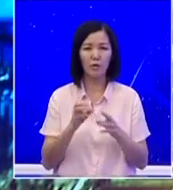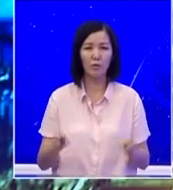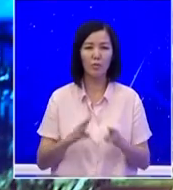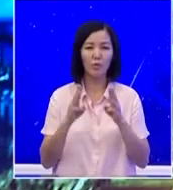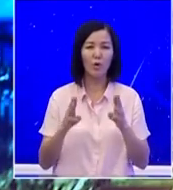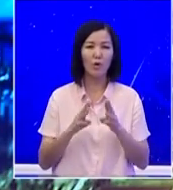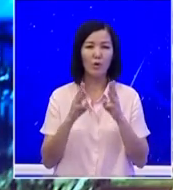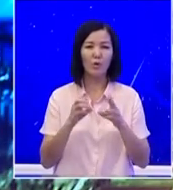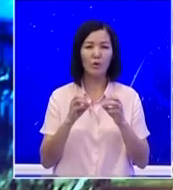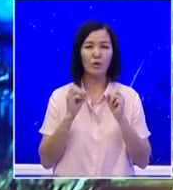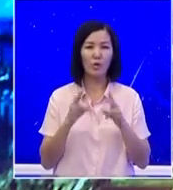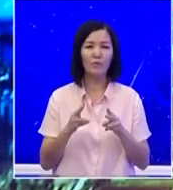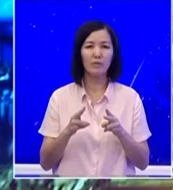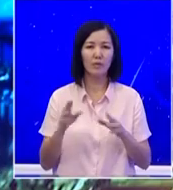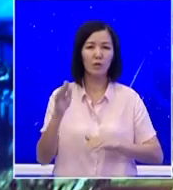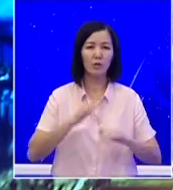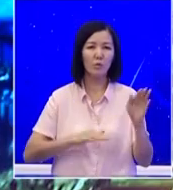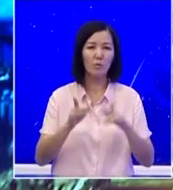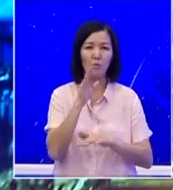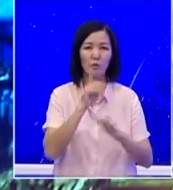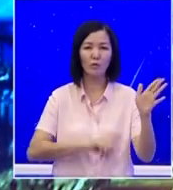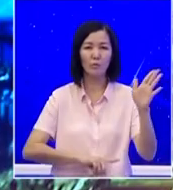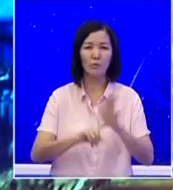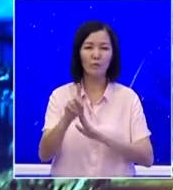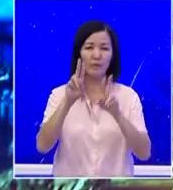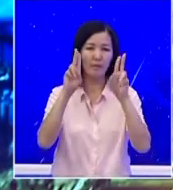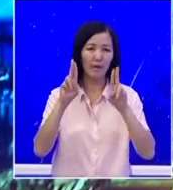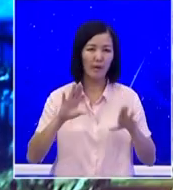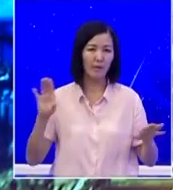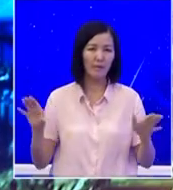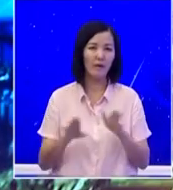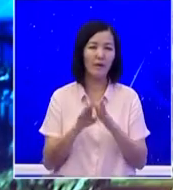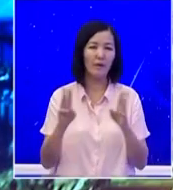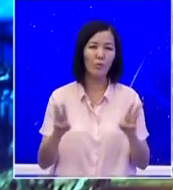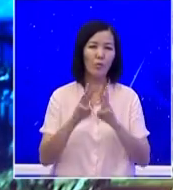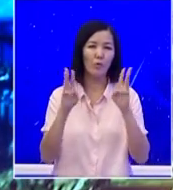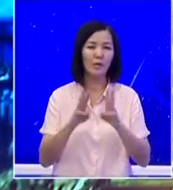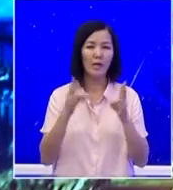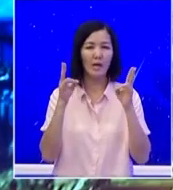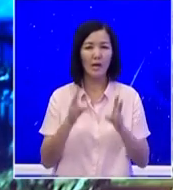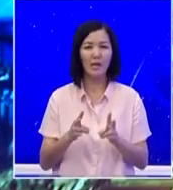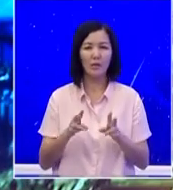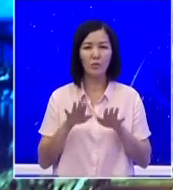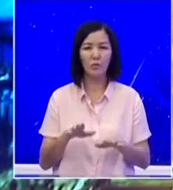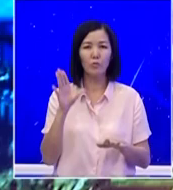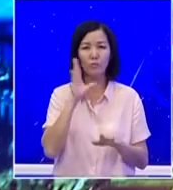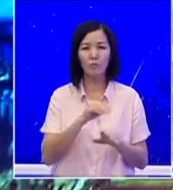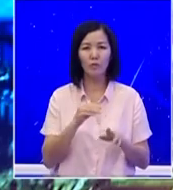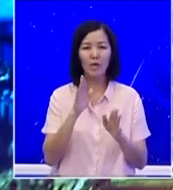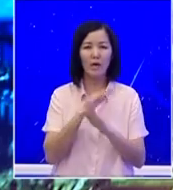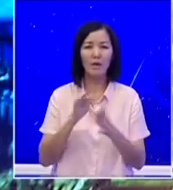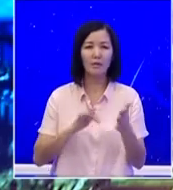қауіпсіздік айлығы мен шомылу маусымы басталды. Ережені сақтамау салдарынан дала өрттері мен қайғылы жағдайлар орын алуы